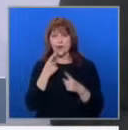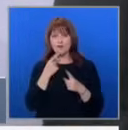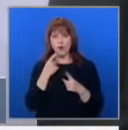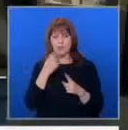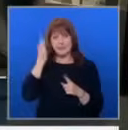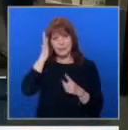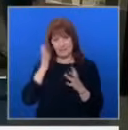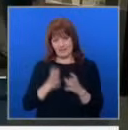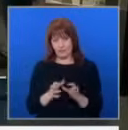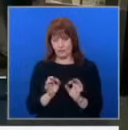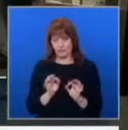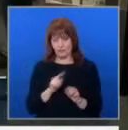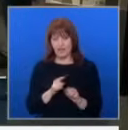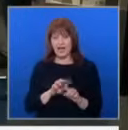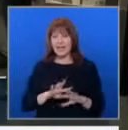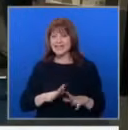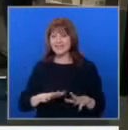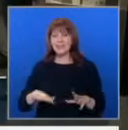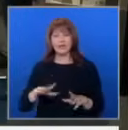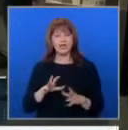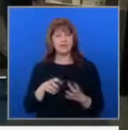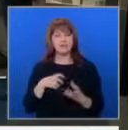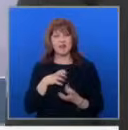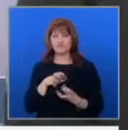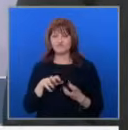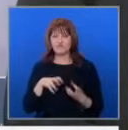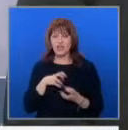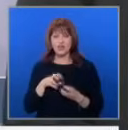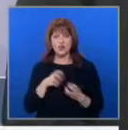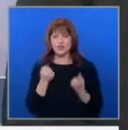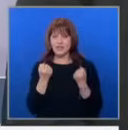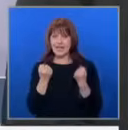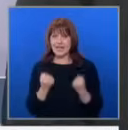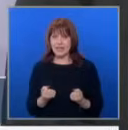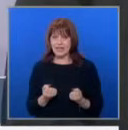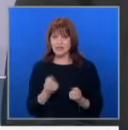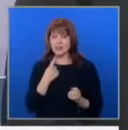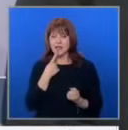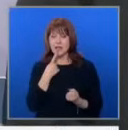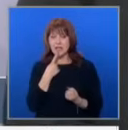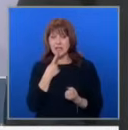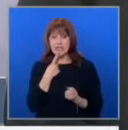правителство в момент. Ситуацията е сложна и тежка, защото